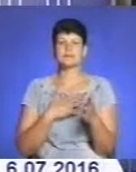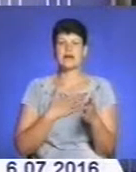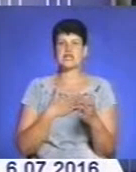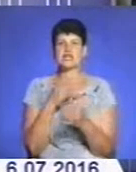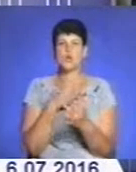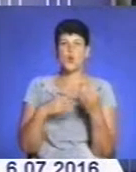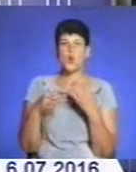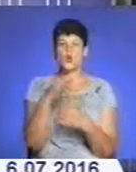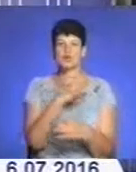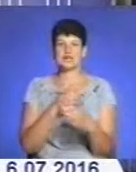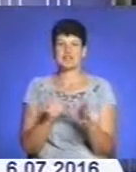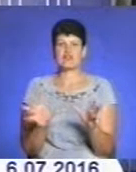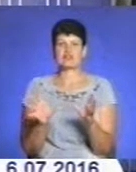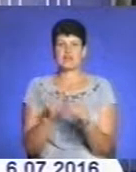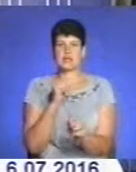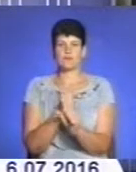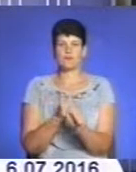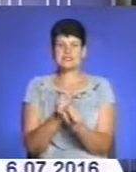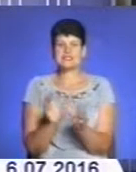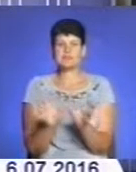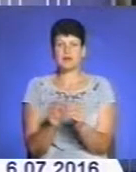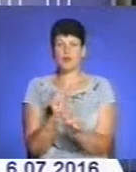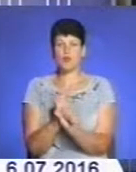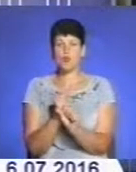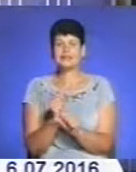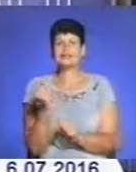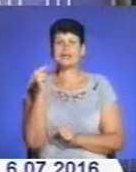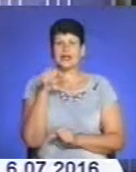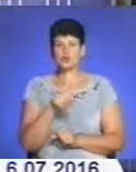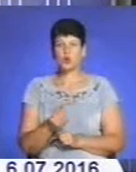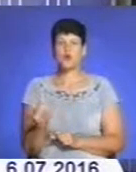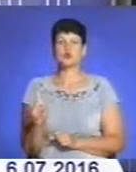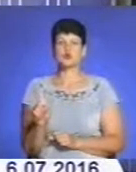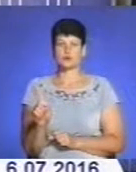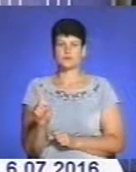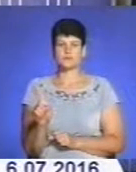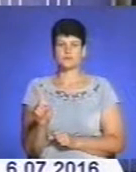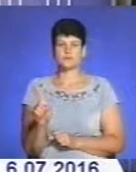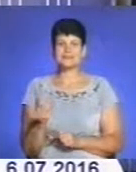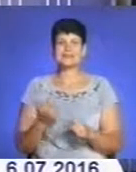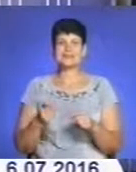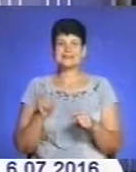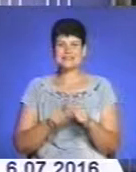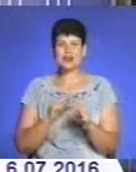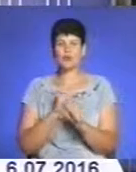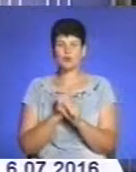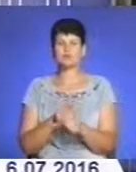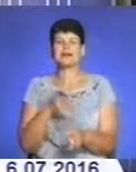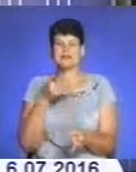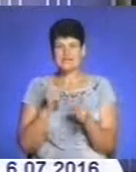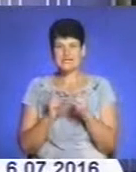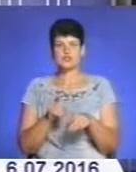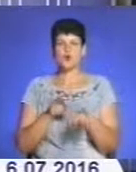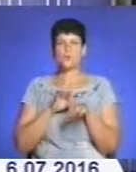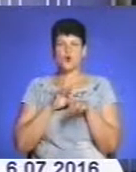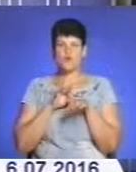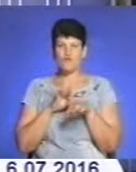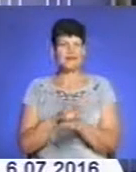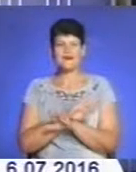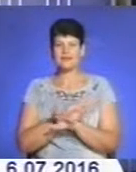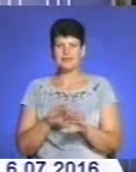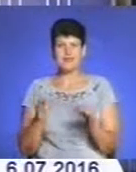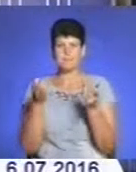нашої взаємодії, нашої спільної роботи для того, щоб ця робота була дійсно проведена, а не просто